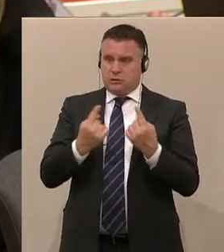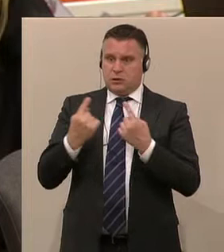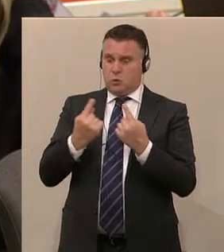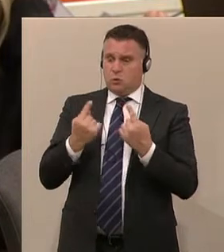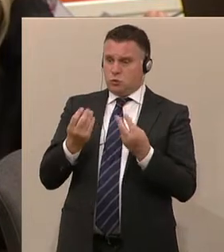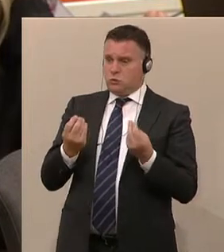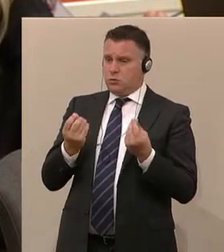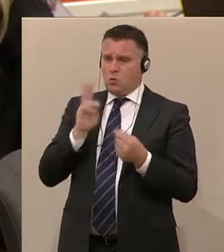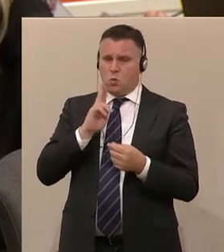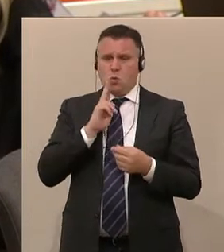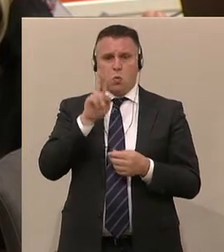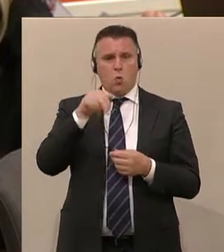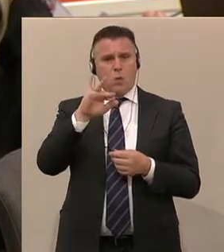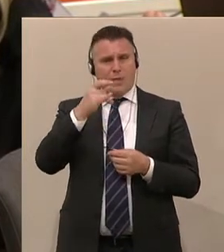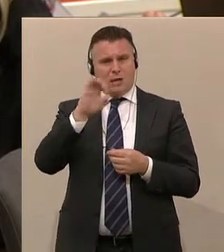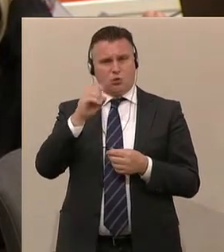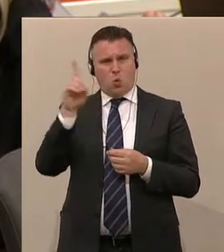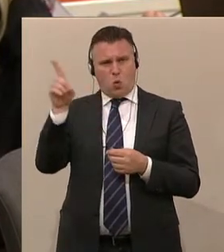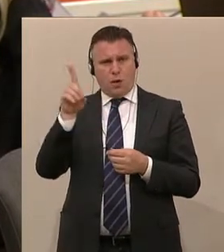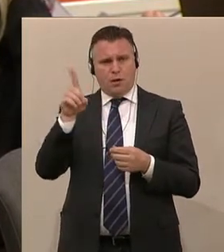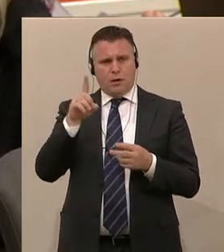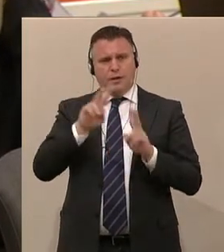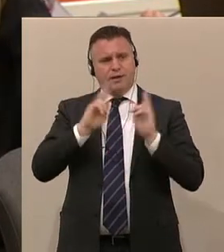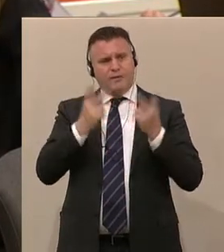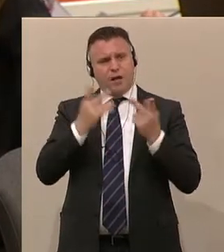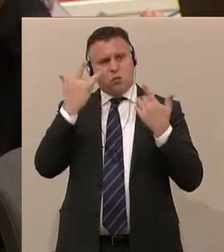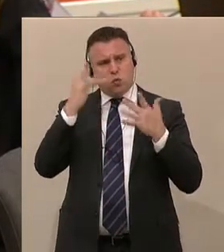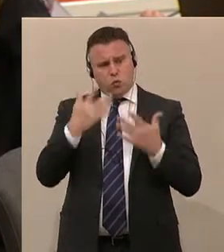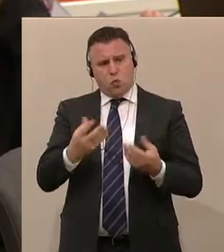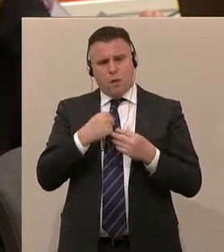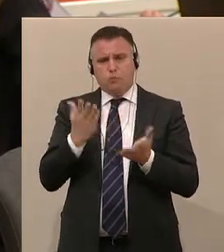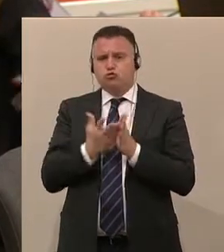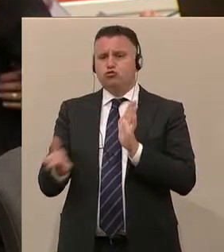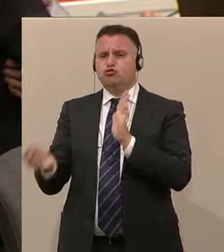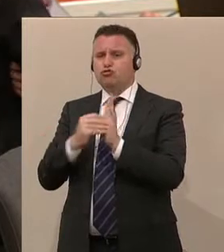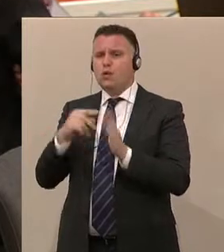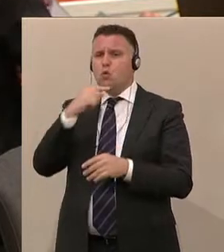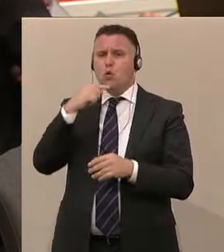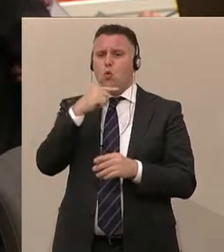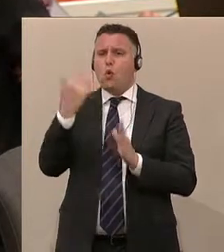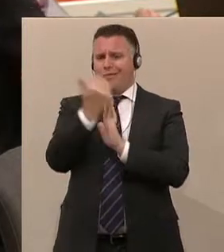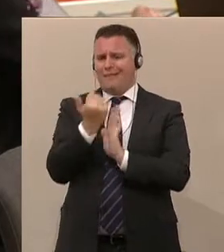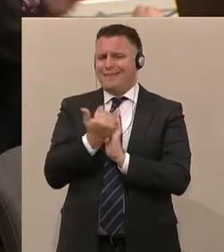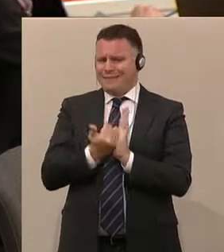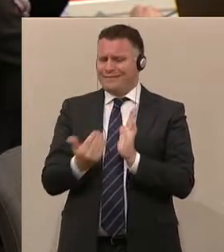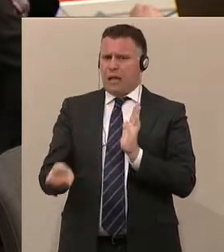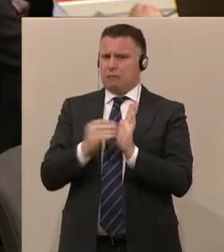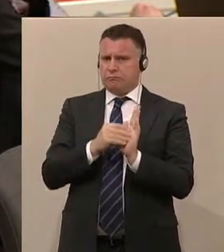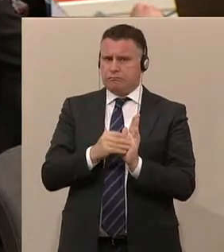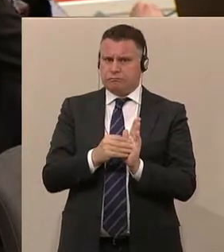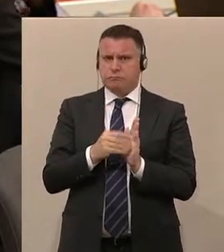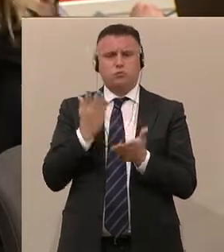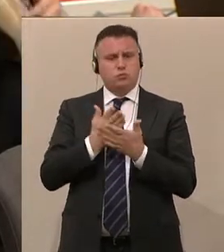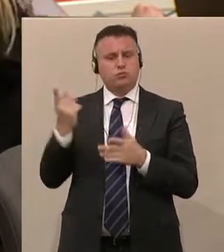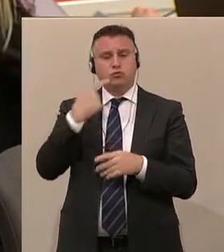ausgesetzt ist, dass die UNESCO das Weltkulturerbe für die innere Stadt auf die rote Liste gesetzt hat. Das heißt de facto,